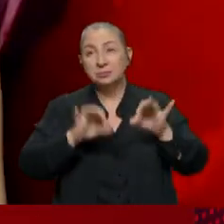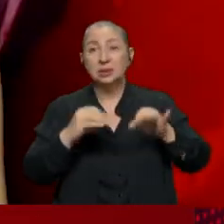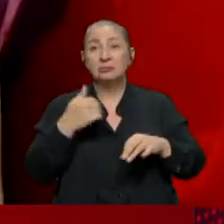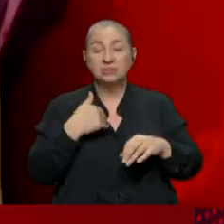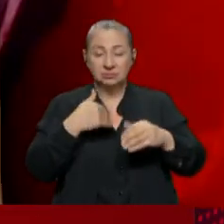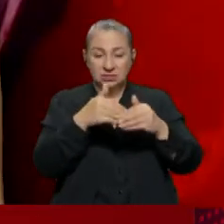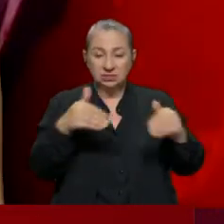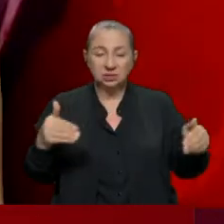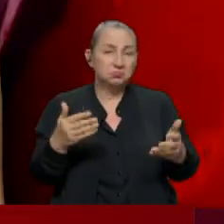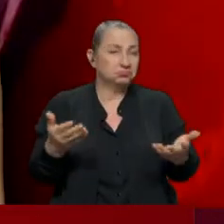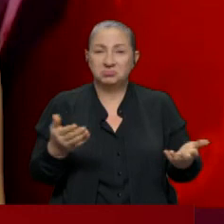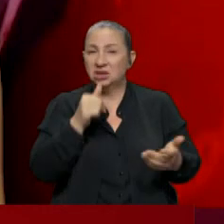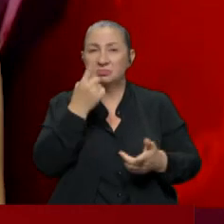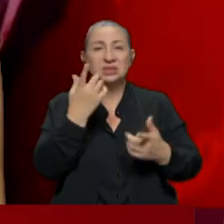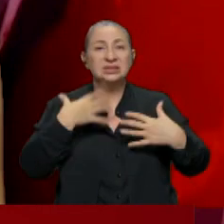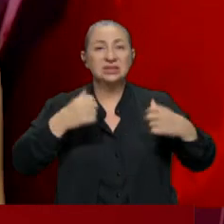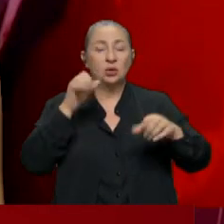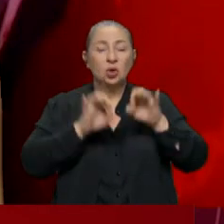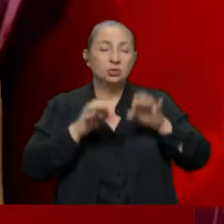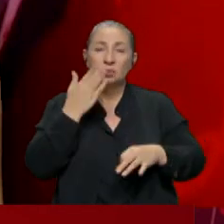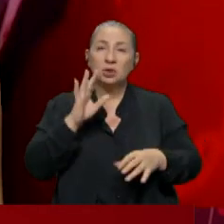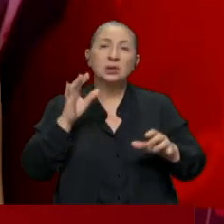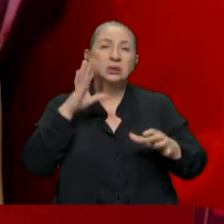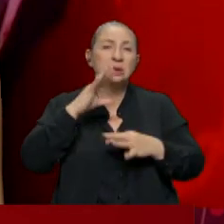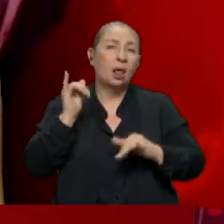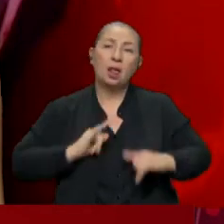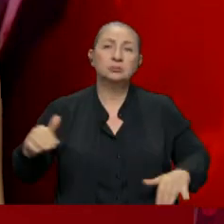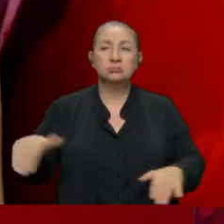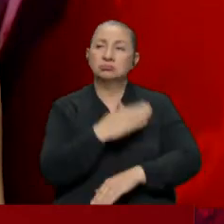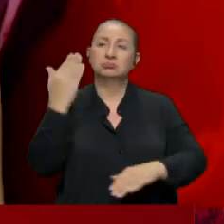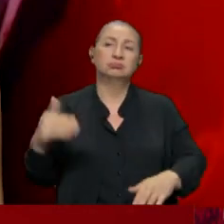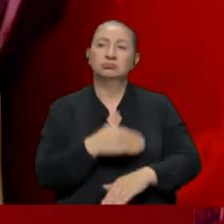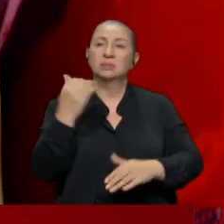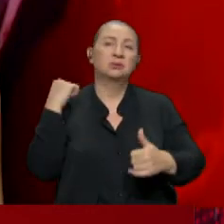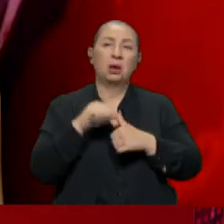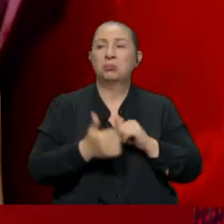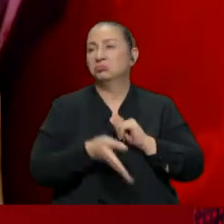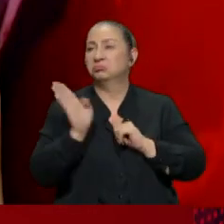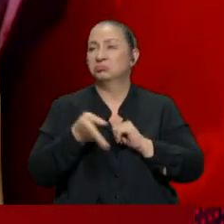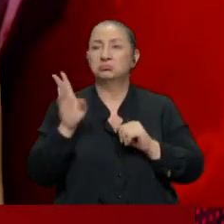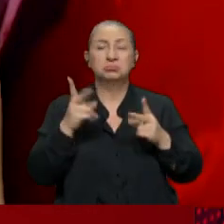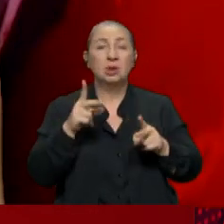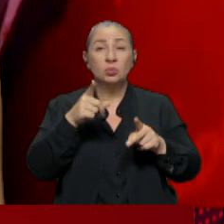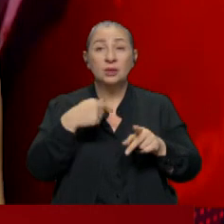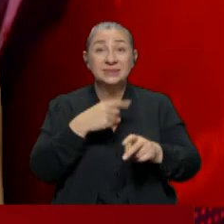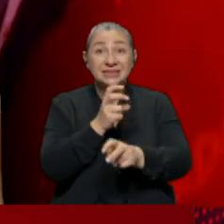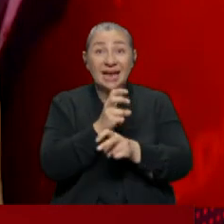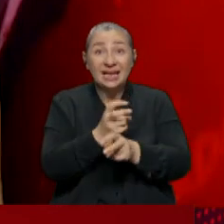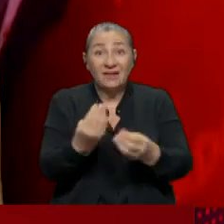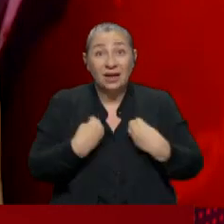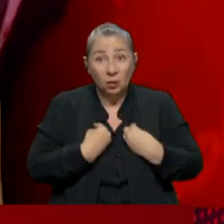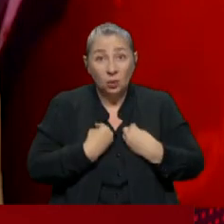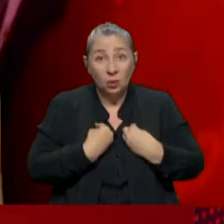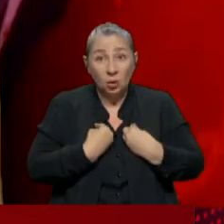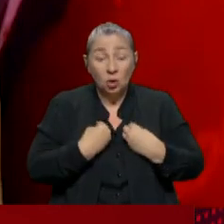Bizim sınırlarımızda ne yazık ki hiçbir sağlık kontrolü olmadan insanlar rahatlıkla girebiliyorlar ve tekrar çıkabiliyorlar. Bu da bizi riskli hale